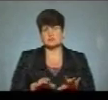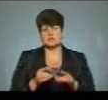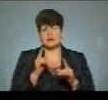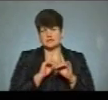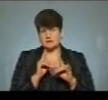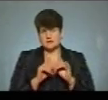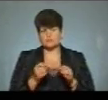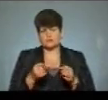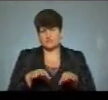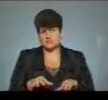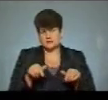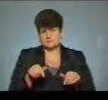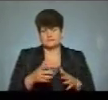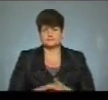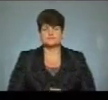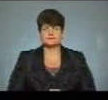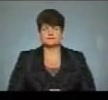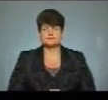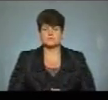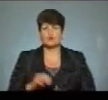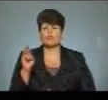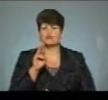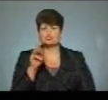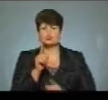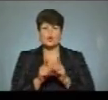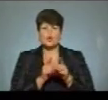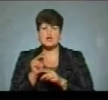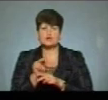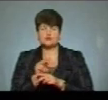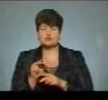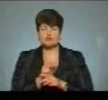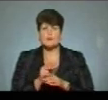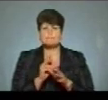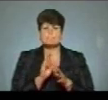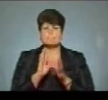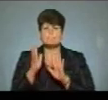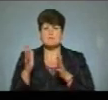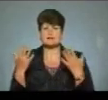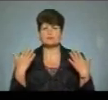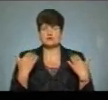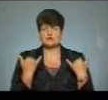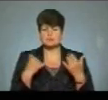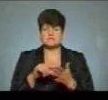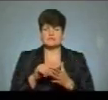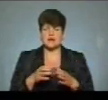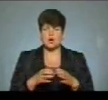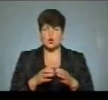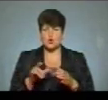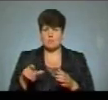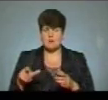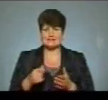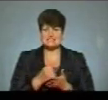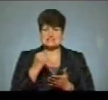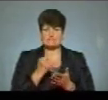траси Тернопіль-Жванець. У Шумську реконструюють парк відпочинку. Сьогодні представники громади разом з експертами затвердили